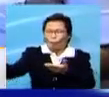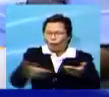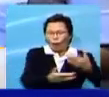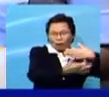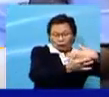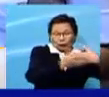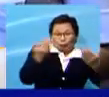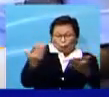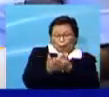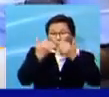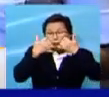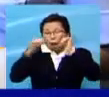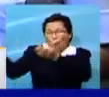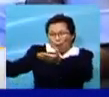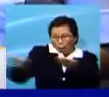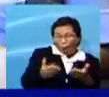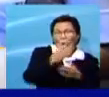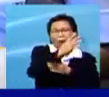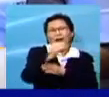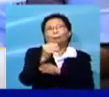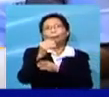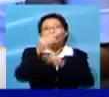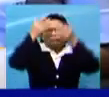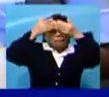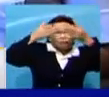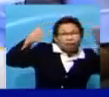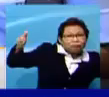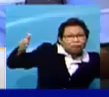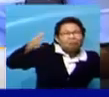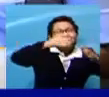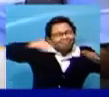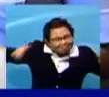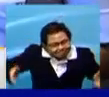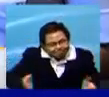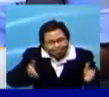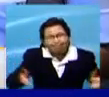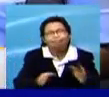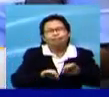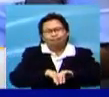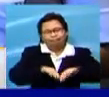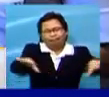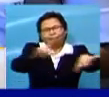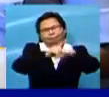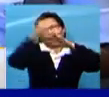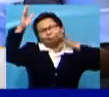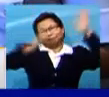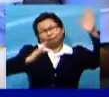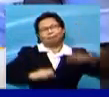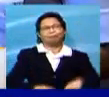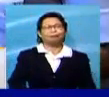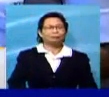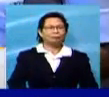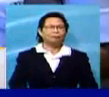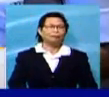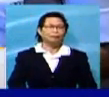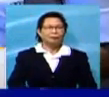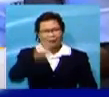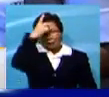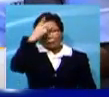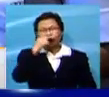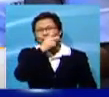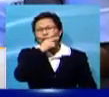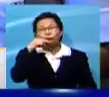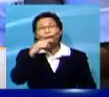teknologi terkini industri pertahanan, malah memberi pendedahan dan menggalakkan perkembangannya di Malaysia. Mengulas lanjut, beliau